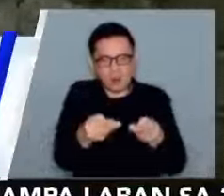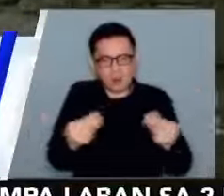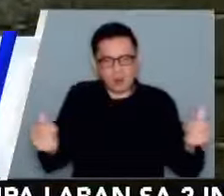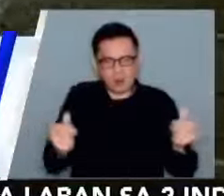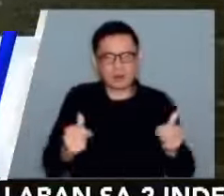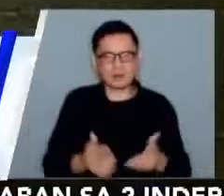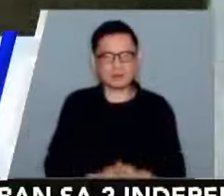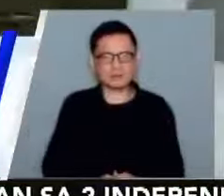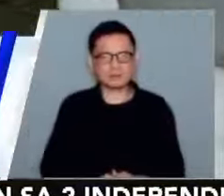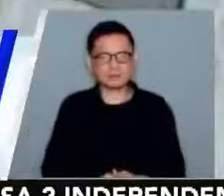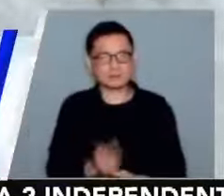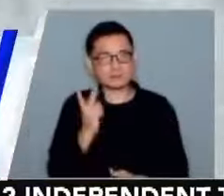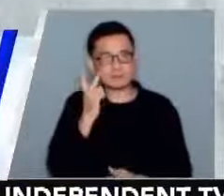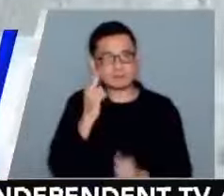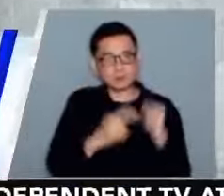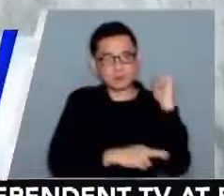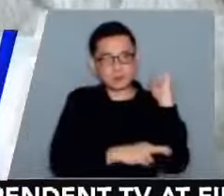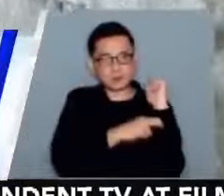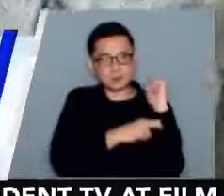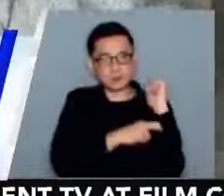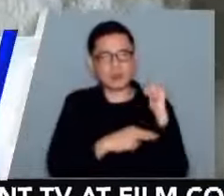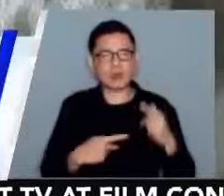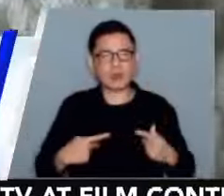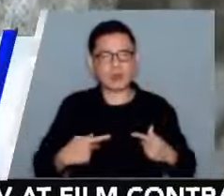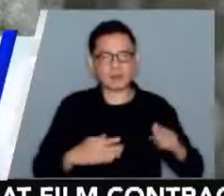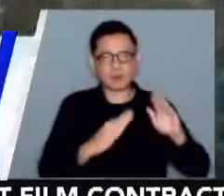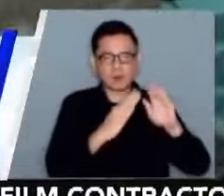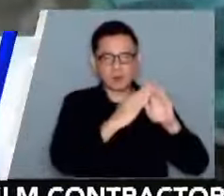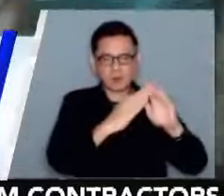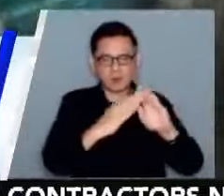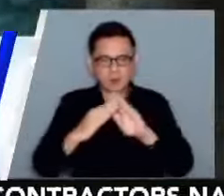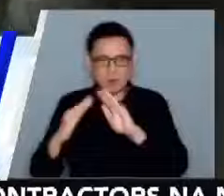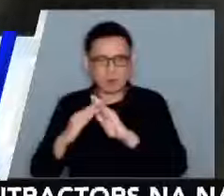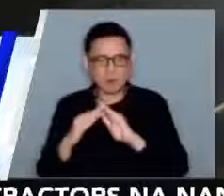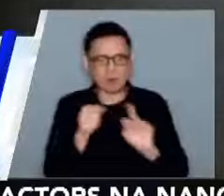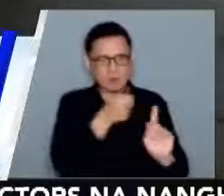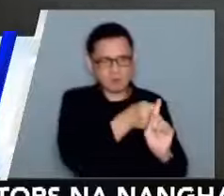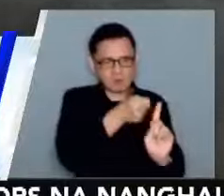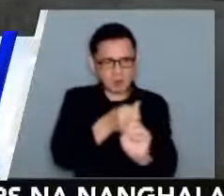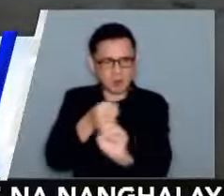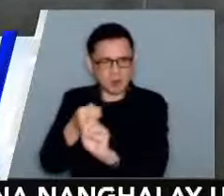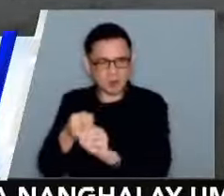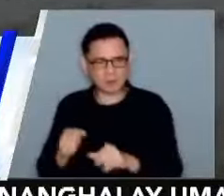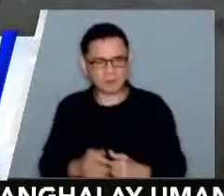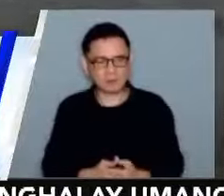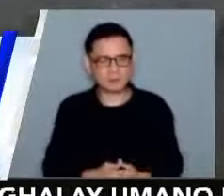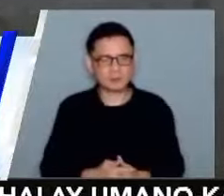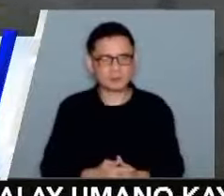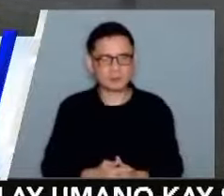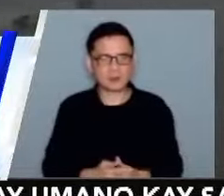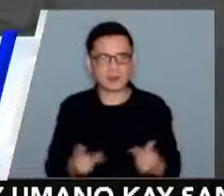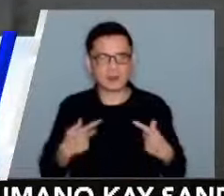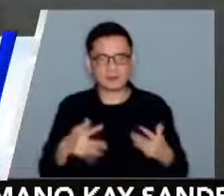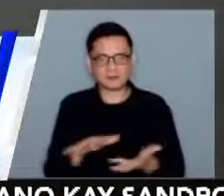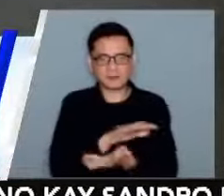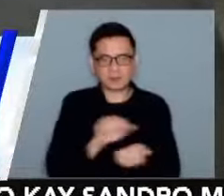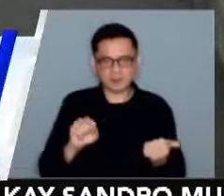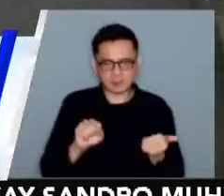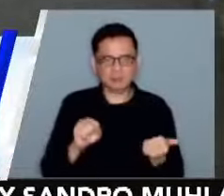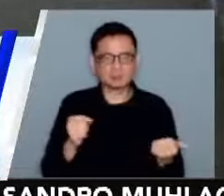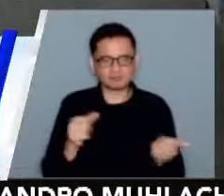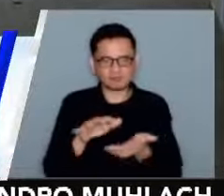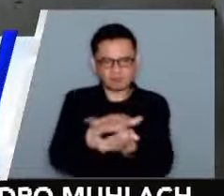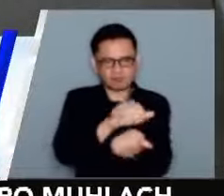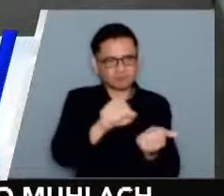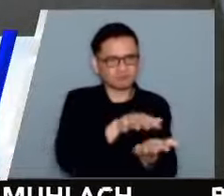mga villa diyan may mga kubo na tinamaan din o ah naapektuhan din na damage din ng storm surge Ito po yung alon